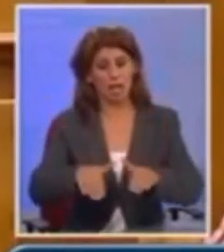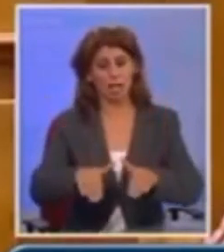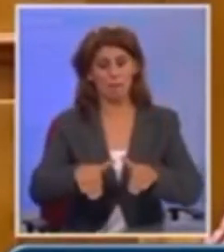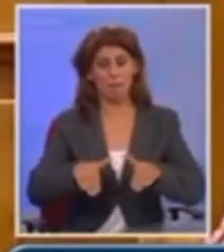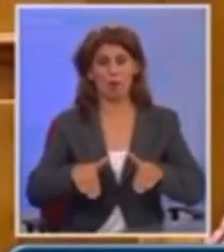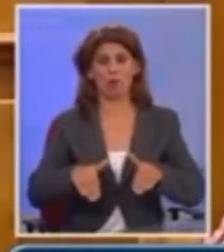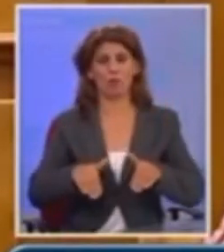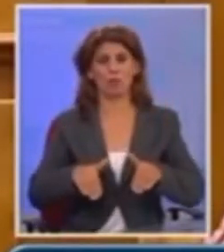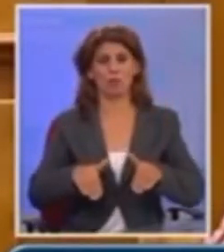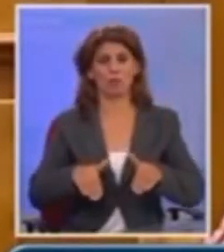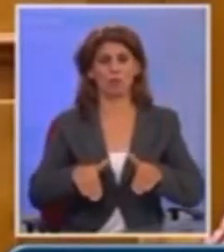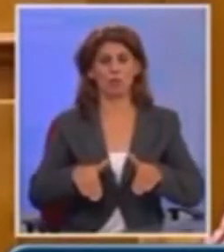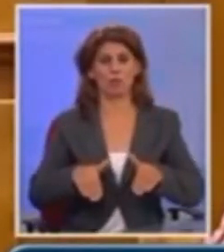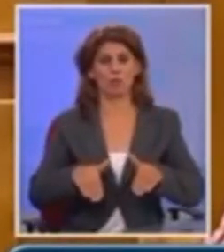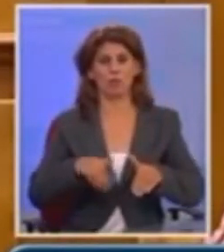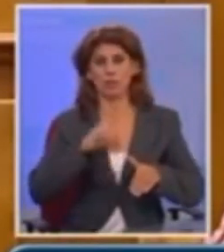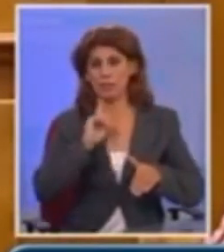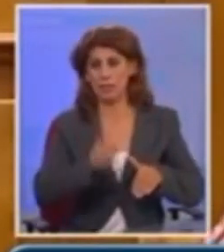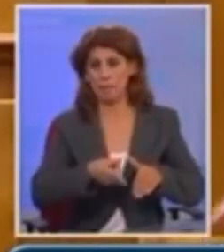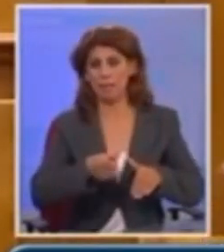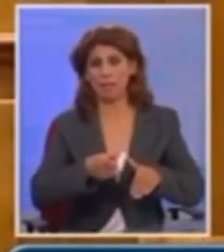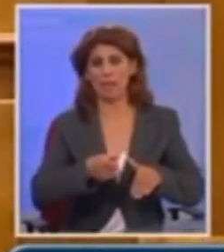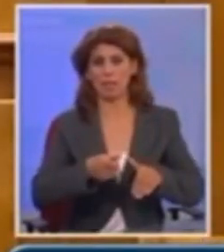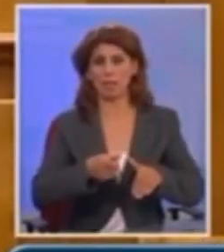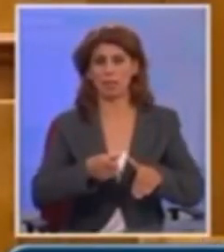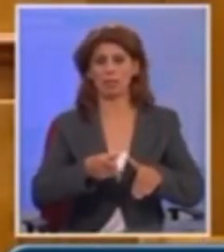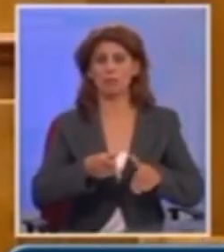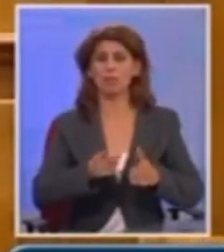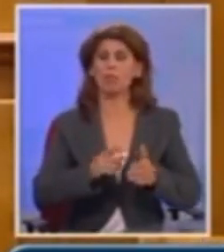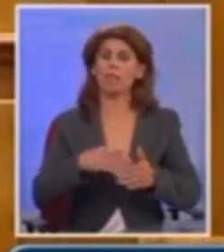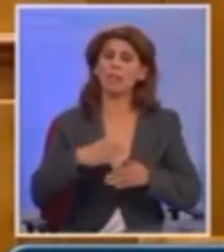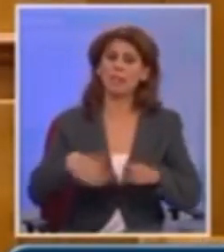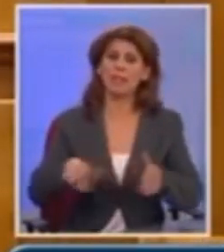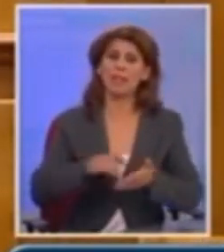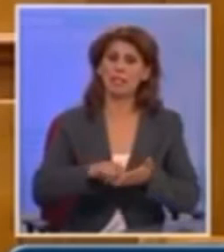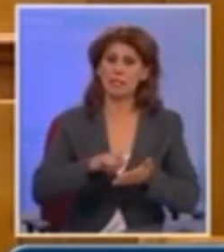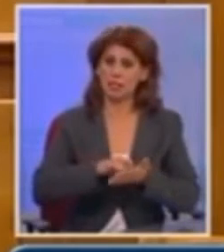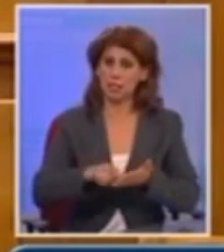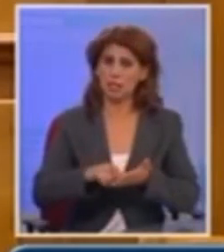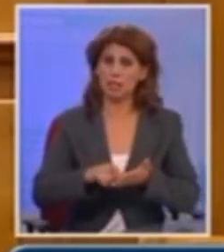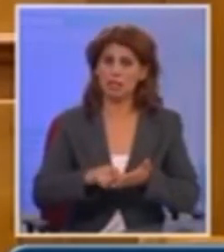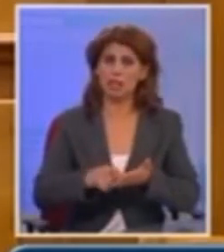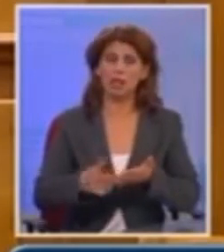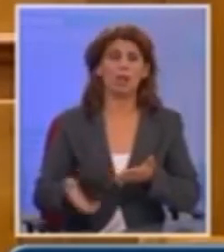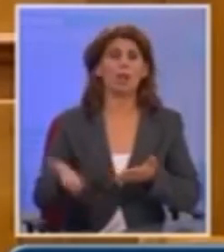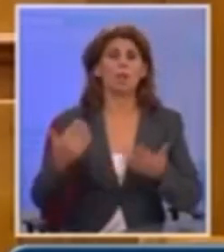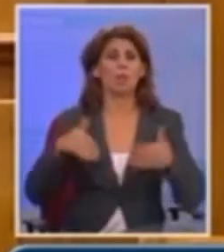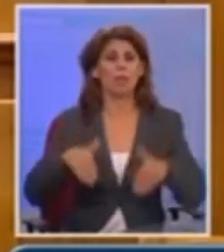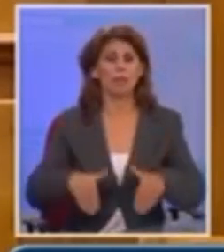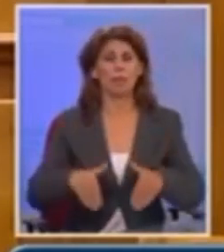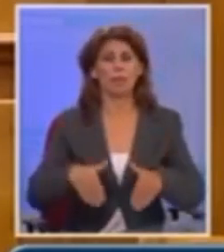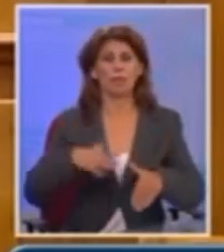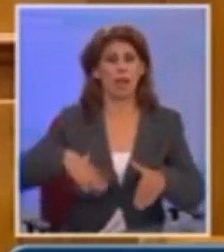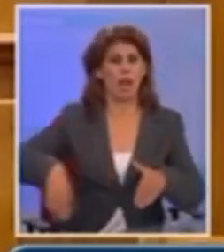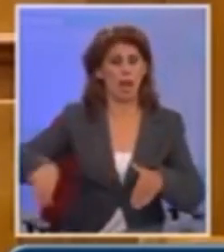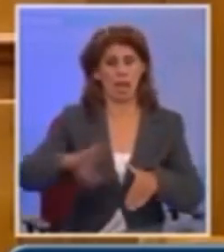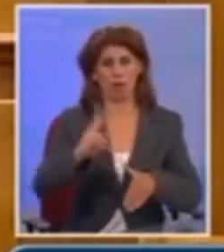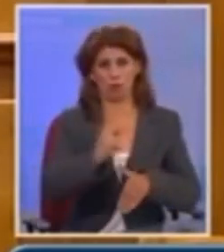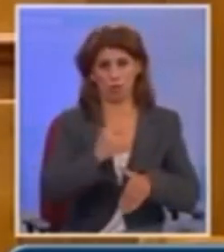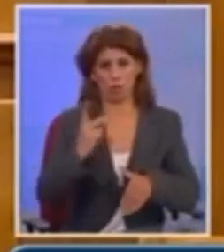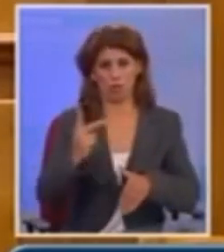υποχωρήσει στις επιταγές και τα τελεσίγραφα που δεν υπηρετούν λαούς και